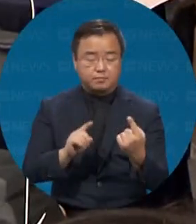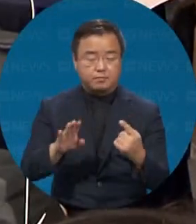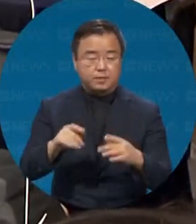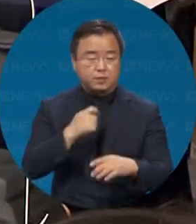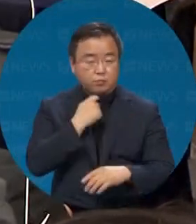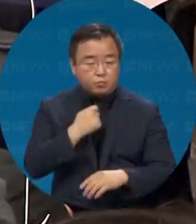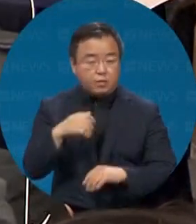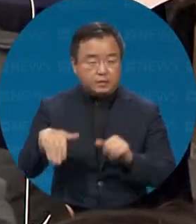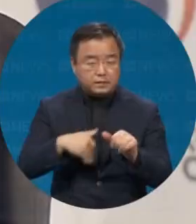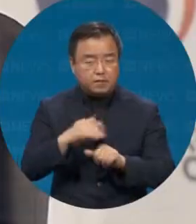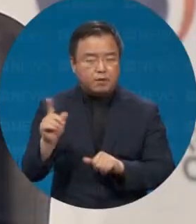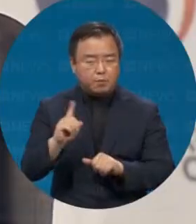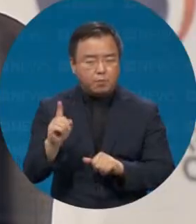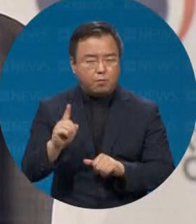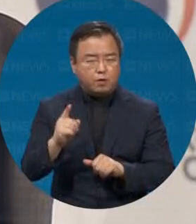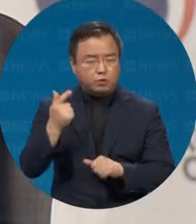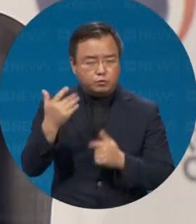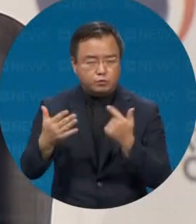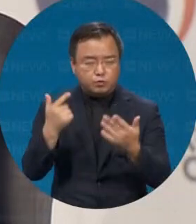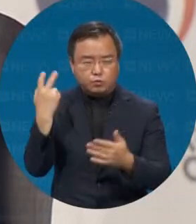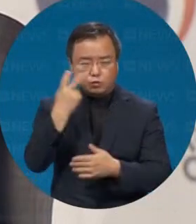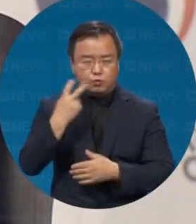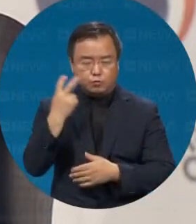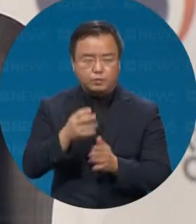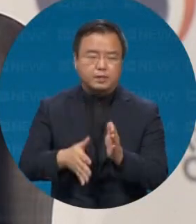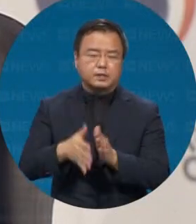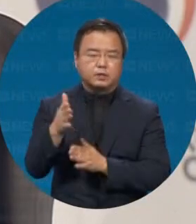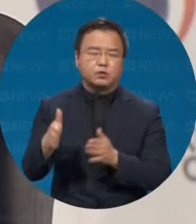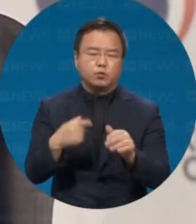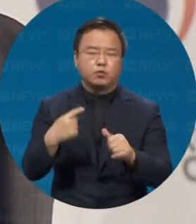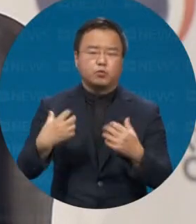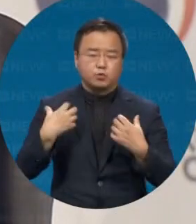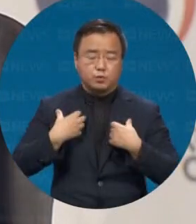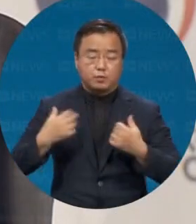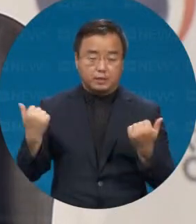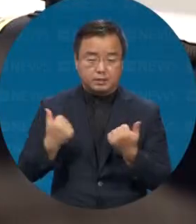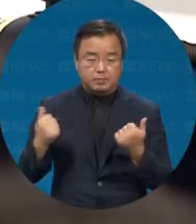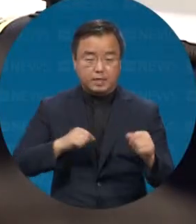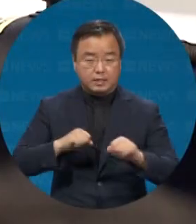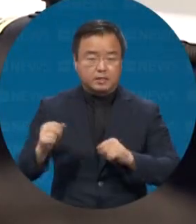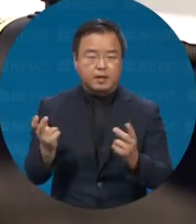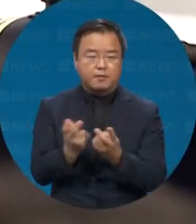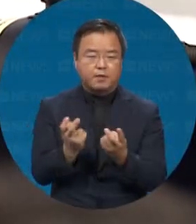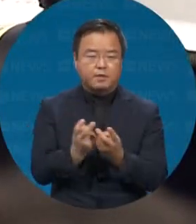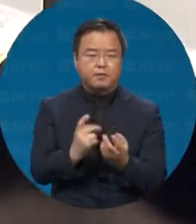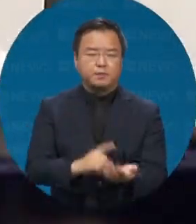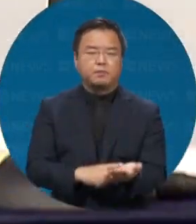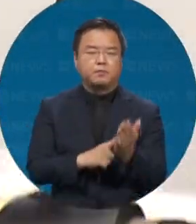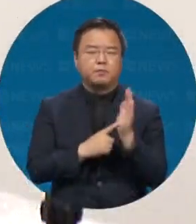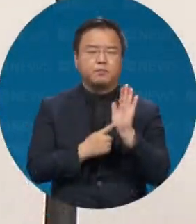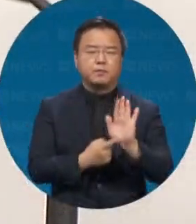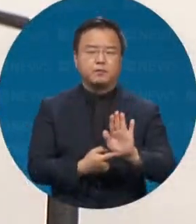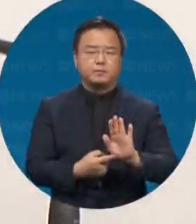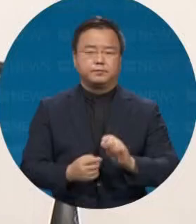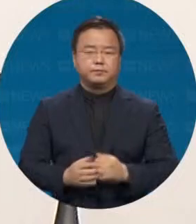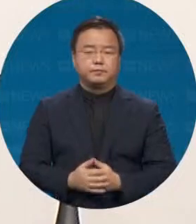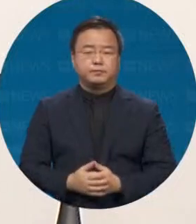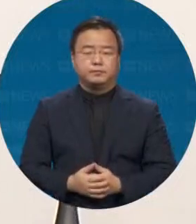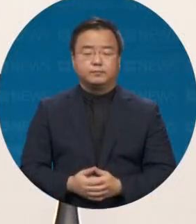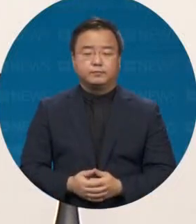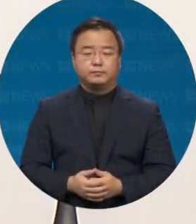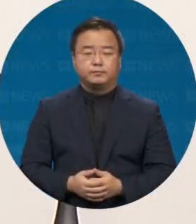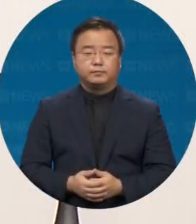조사를 실시해 시 도 교육청과 협의를 거쳐 구체적인 시행 방안을 발표할 예정입니다 ebs 뉴스 진태 입니다